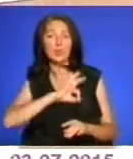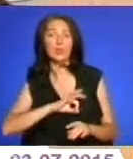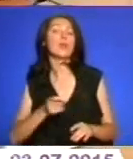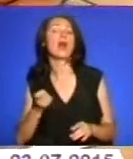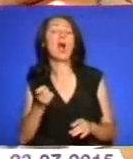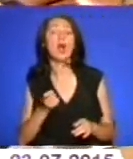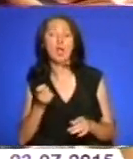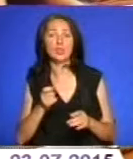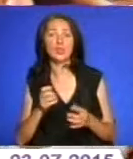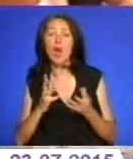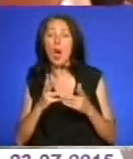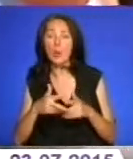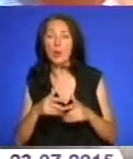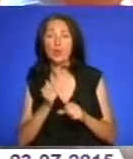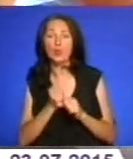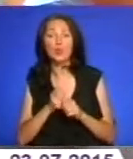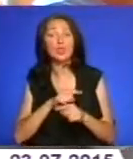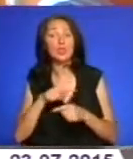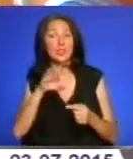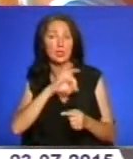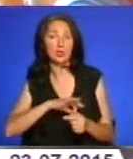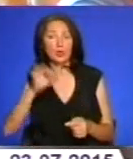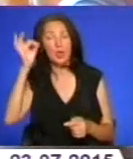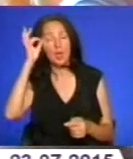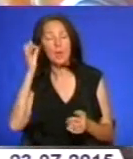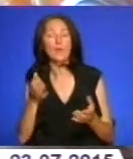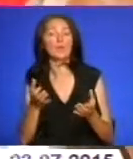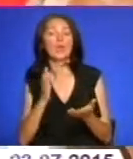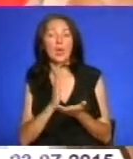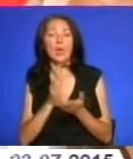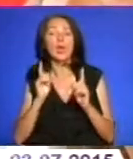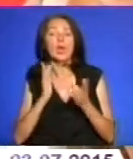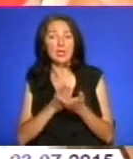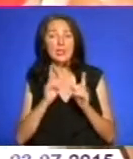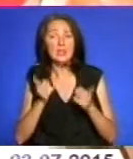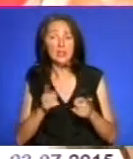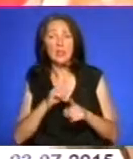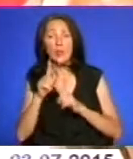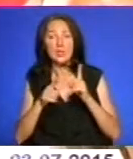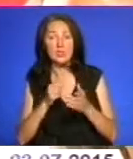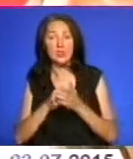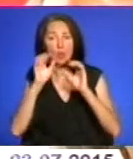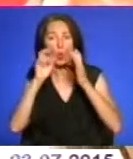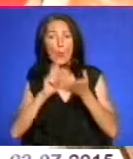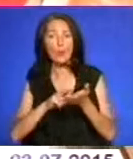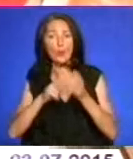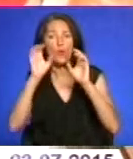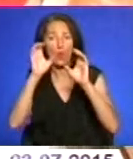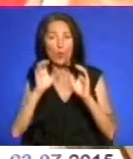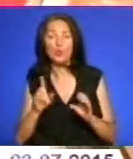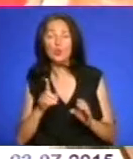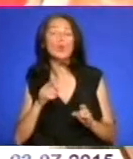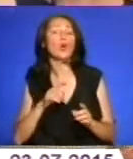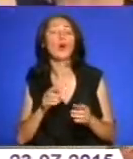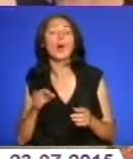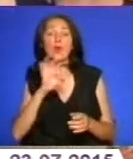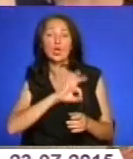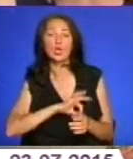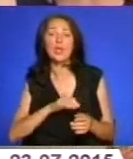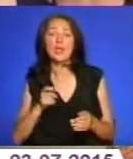у роботі бізнесу. Нагадаємо, що набрали чинності зміни до податкового кодексу щодо застосування